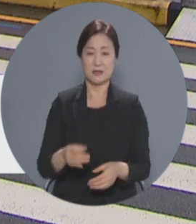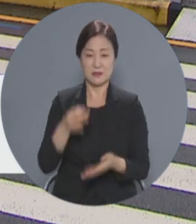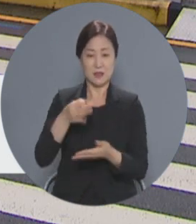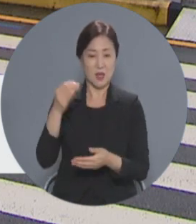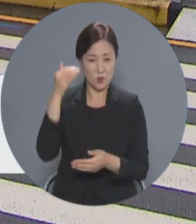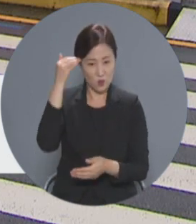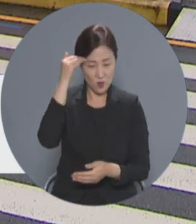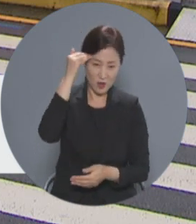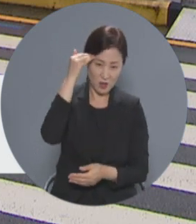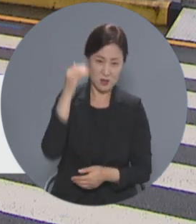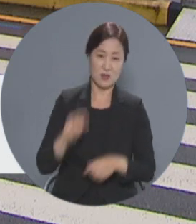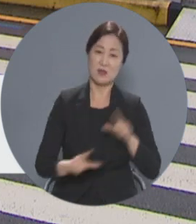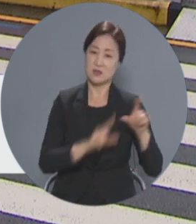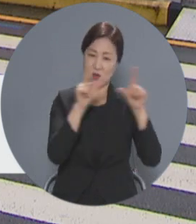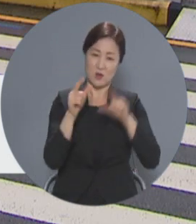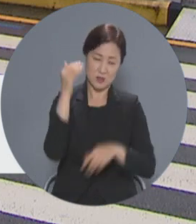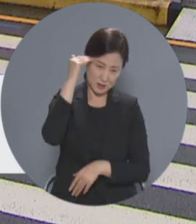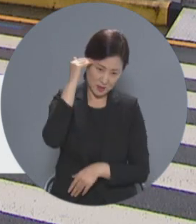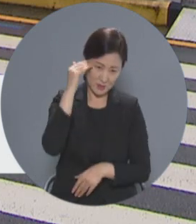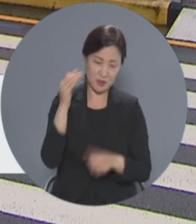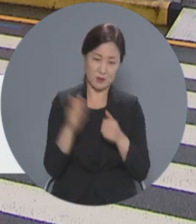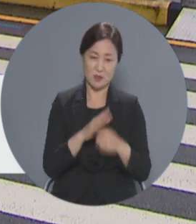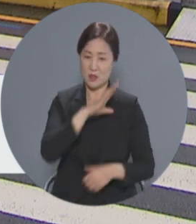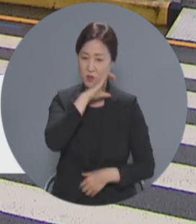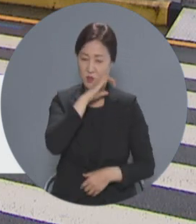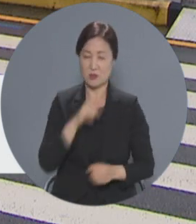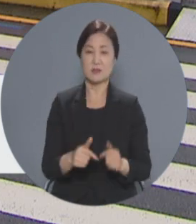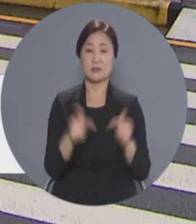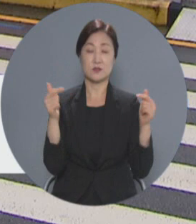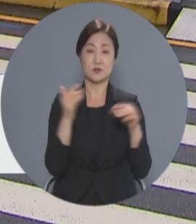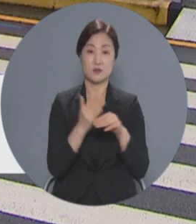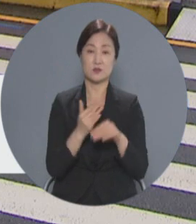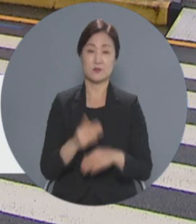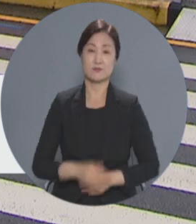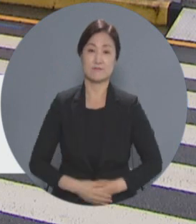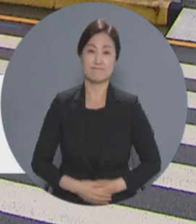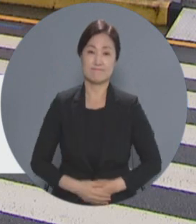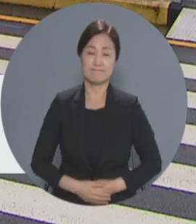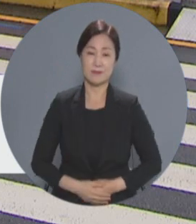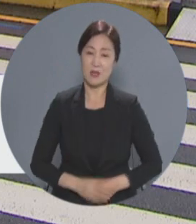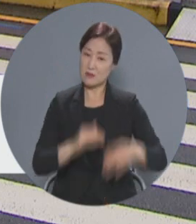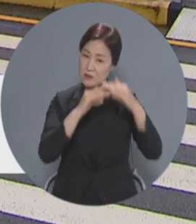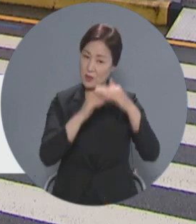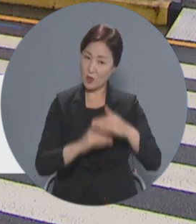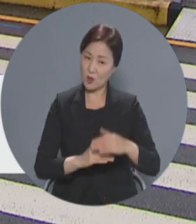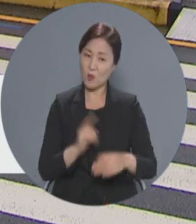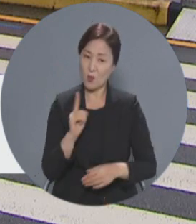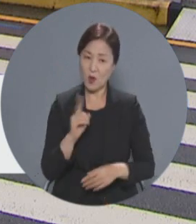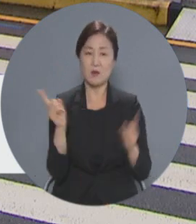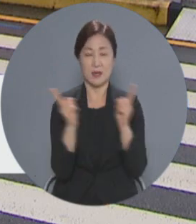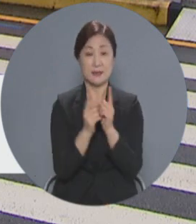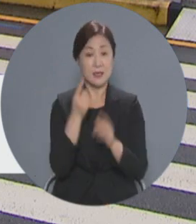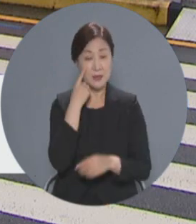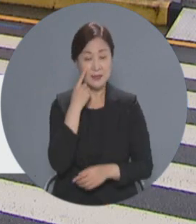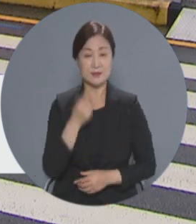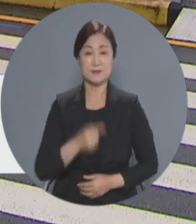생활권 침해 등을 제기하며 인근 주민들이 강하게 반발하고 있는데요. 최우식 기자가 주민들을